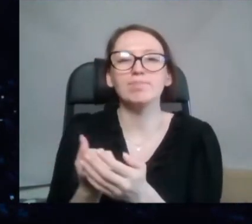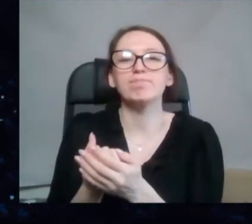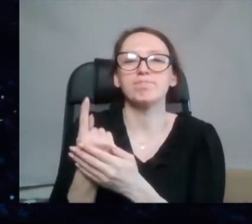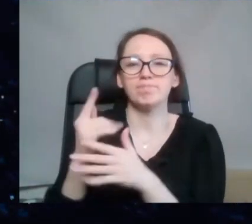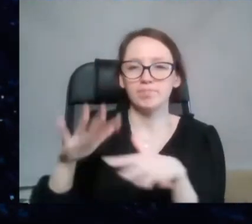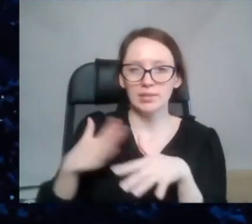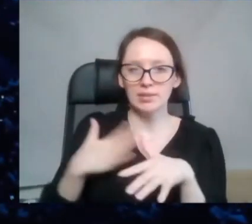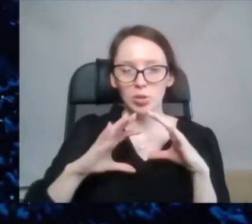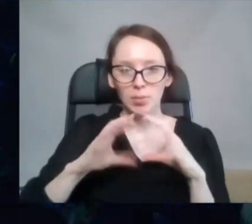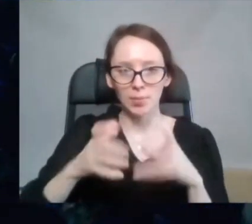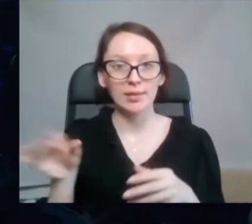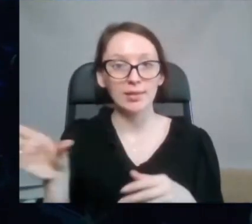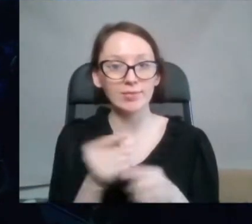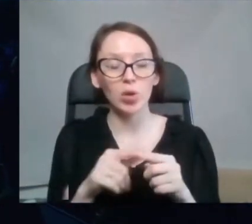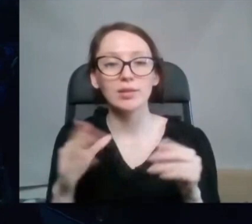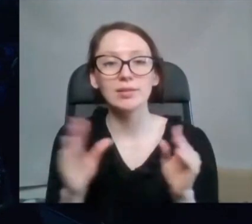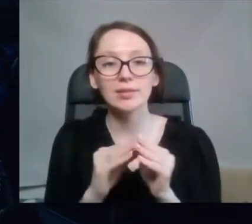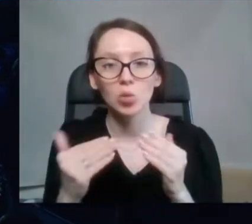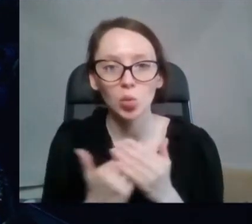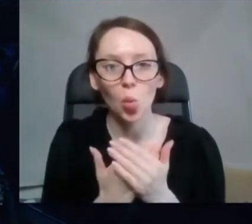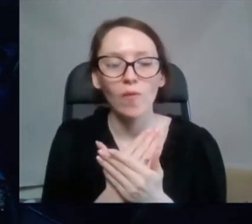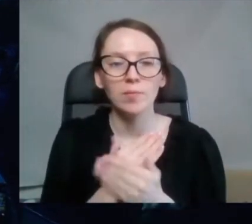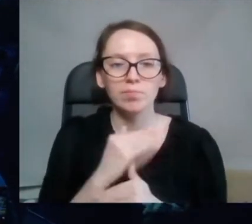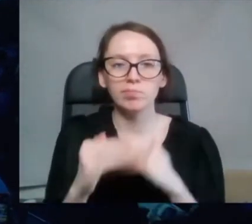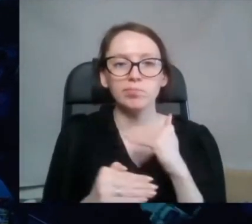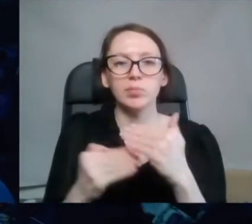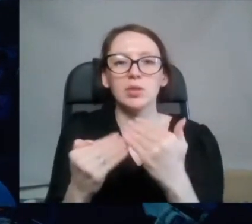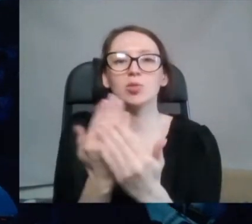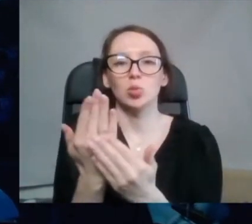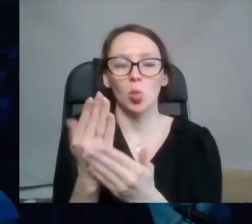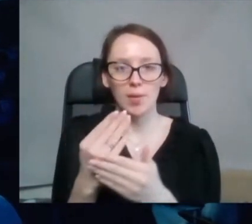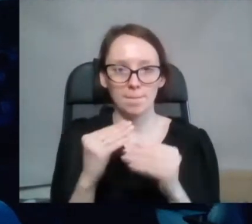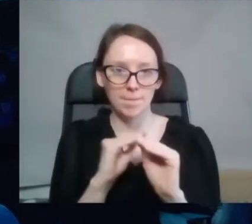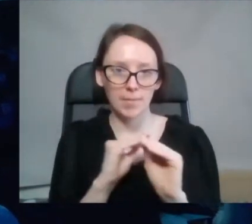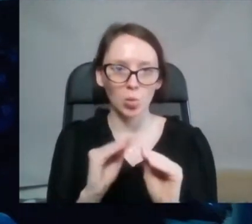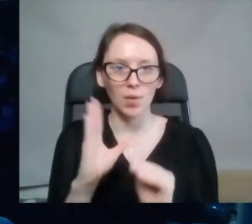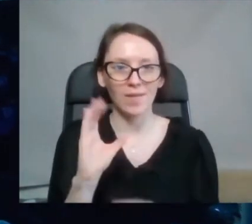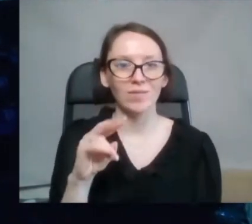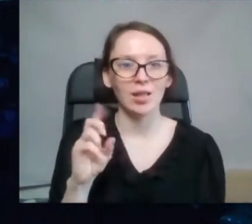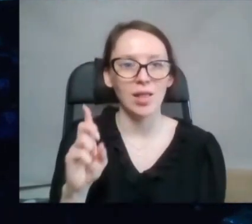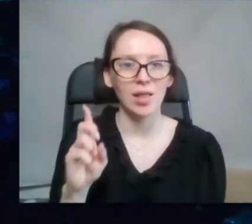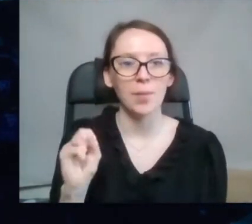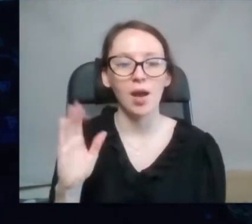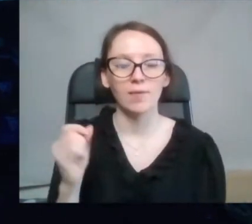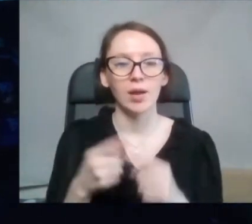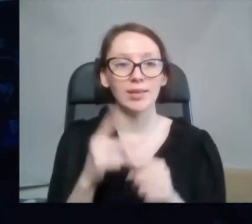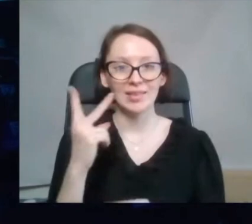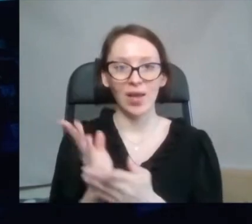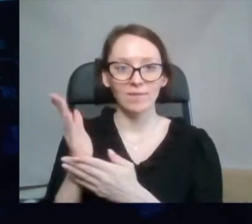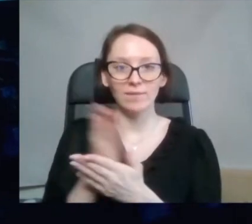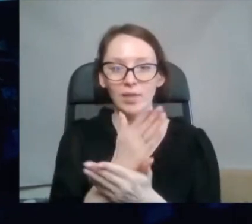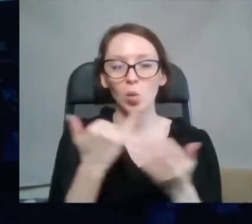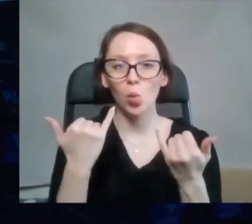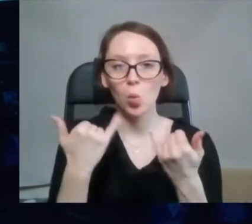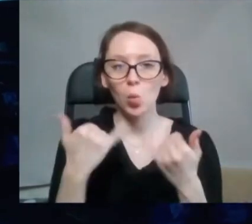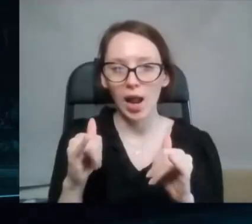И все это с новым инновационным продуктом V-Lab Aqua. – это два вида уникальных фильтров.